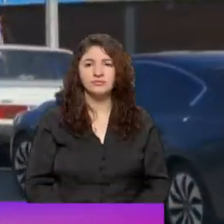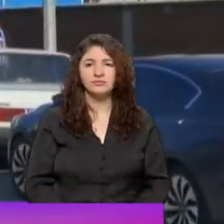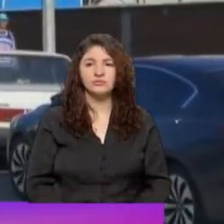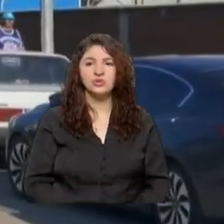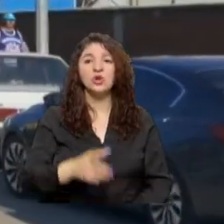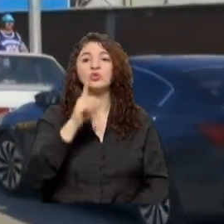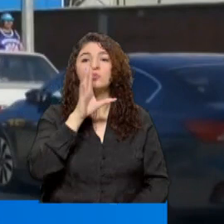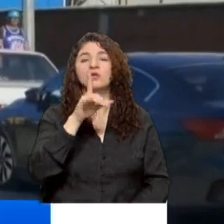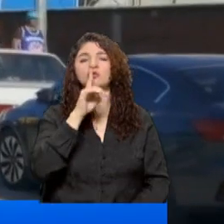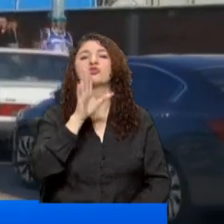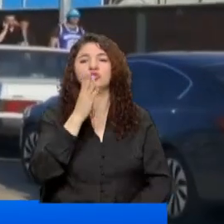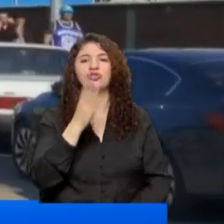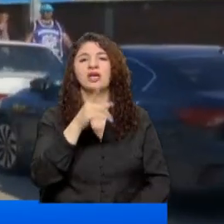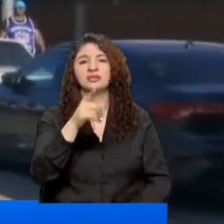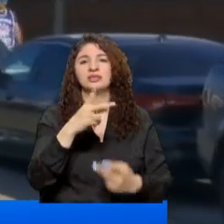bu